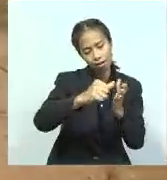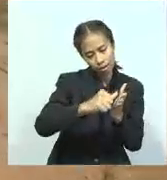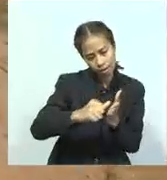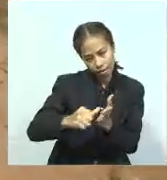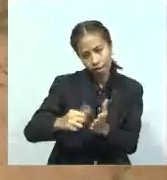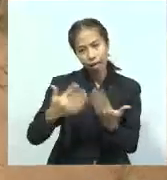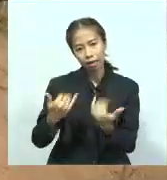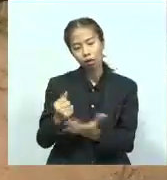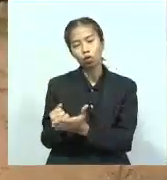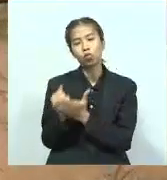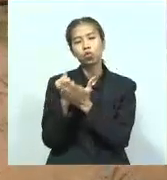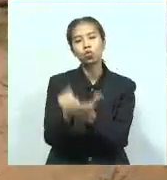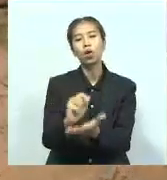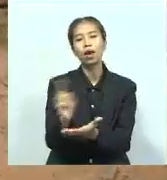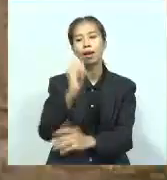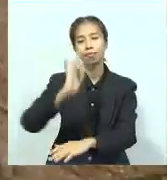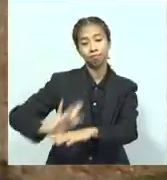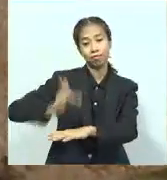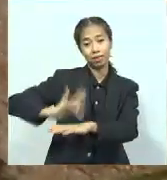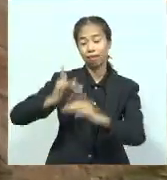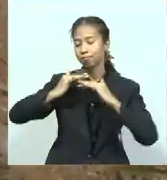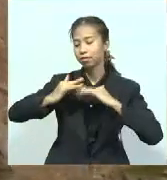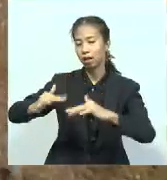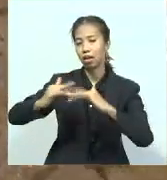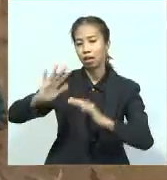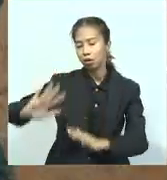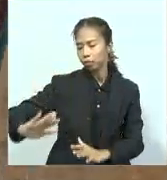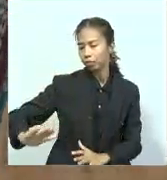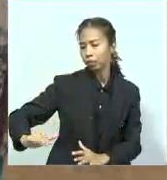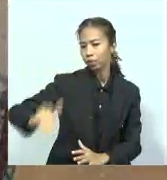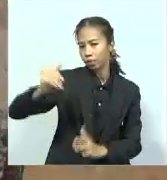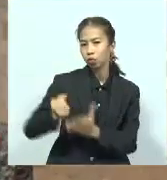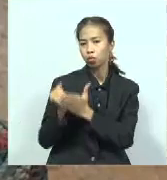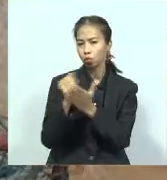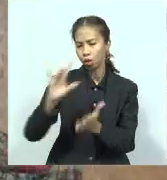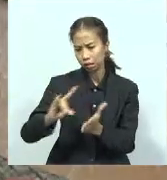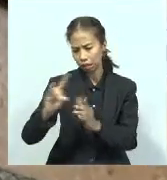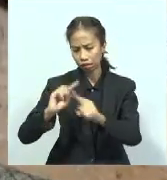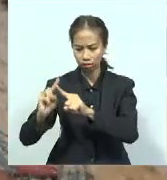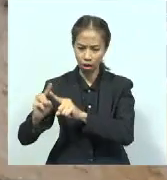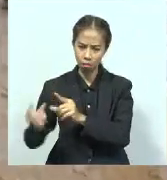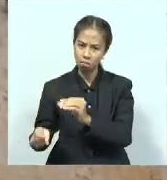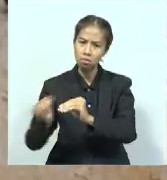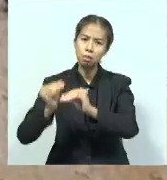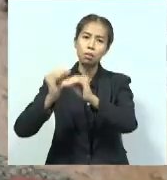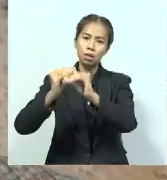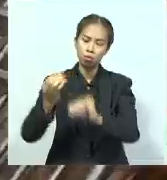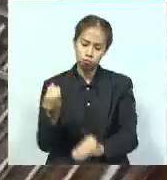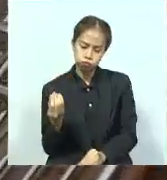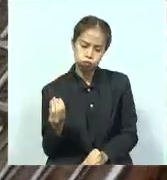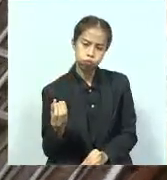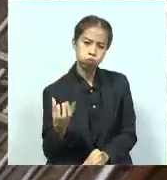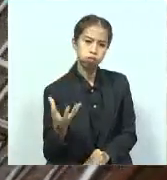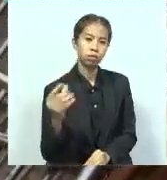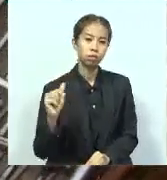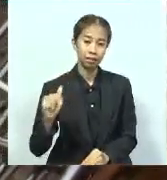ฟื้นฟูทรัพยากรทางธรรมชาติทางทะเลของไทยนะคะส่งผลให้ปริมาณสัตว์น้ำจับได้ในปี2561เนี่ยจับ